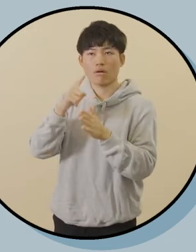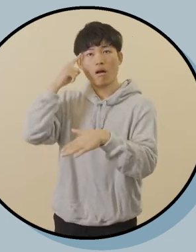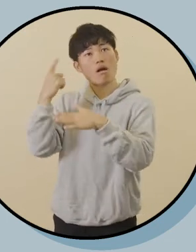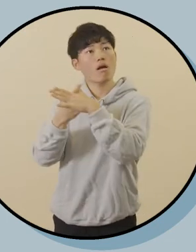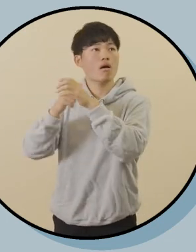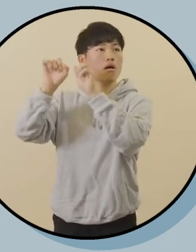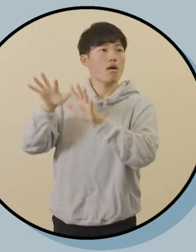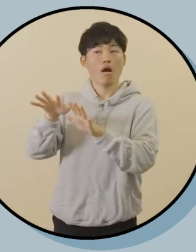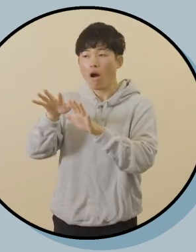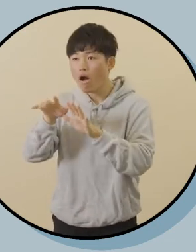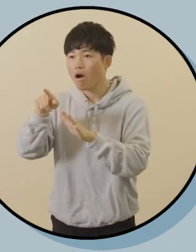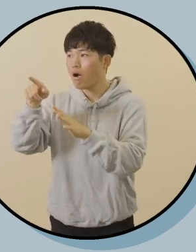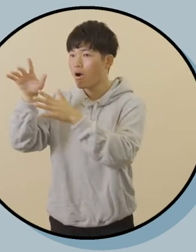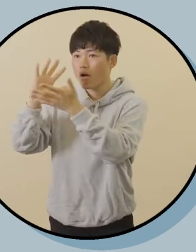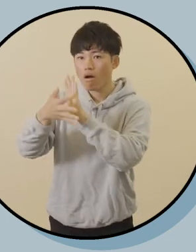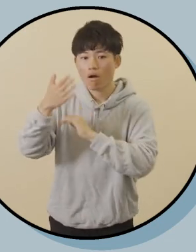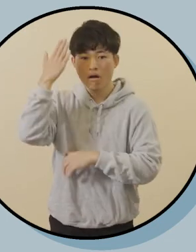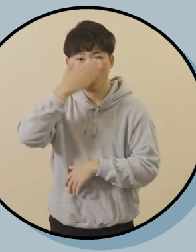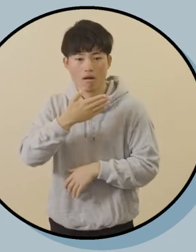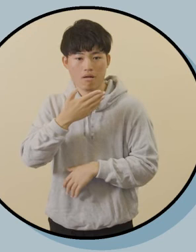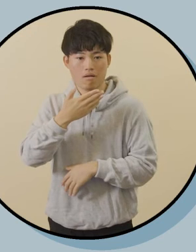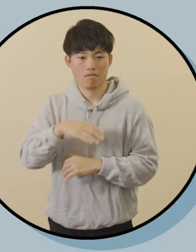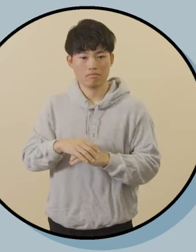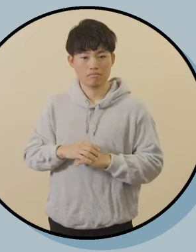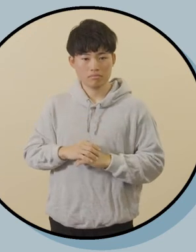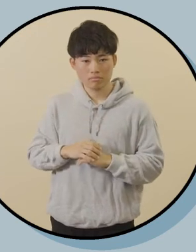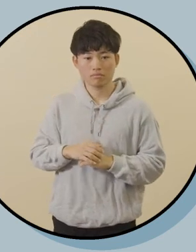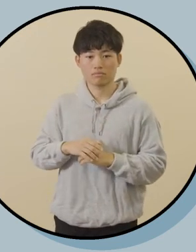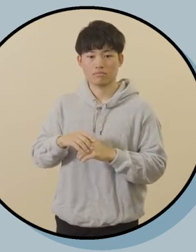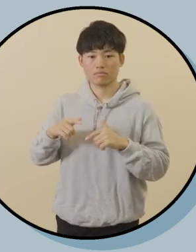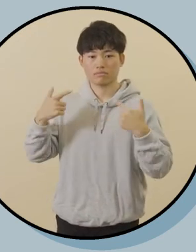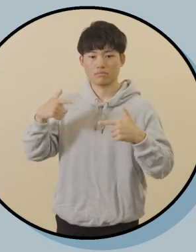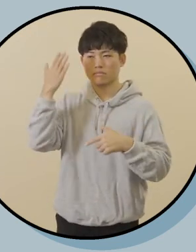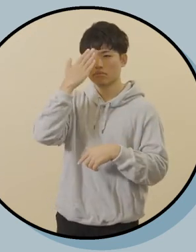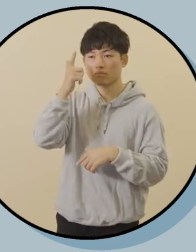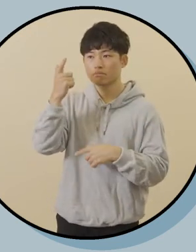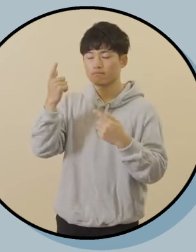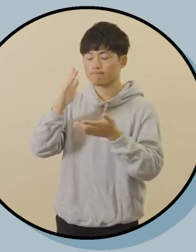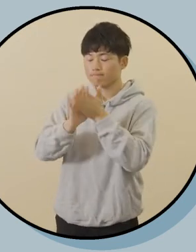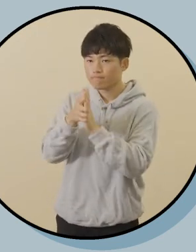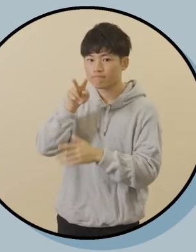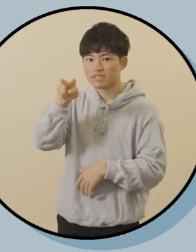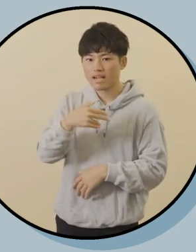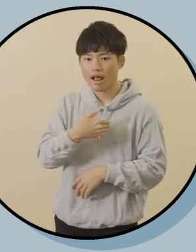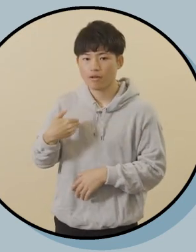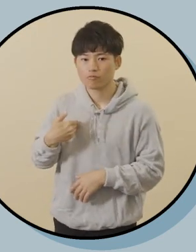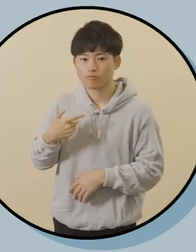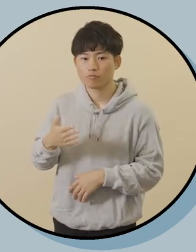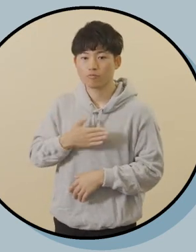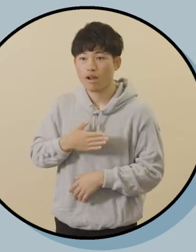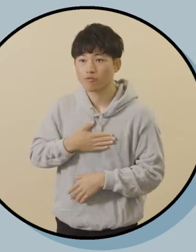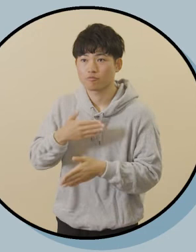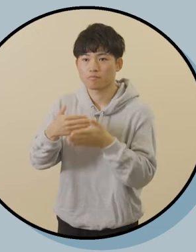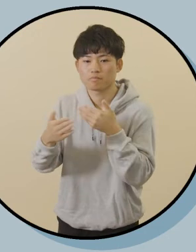んまり見えてなかった流れみたいなのが、すごく、なんか自分の中で可視化されたというか、すごいわかりやすい、